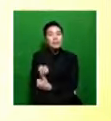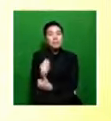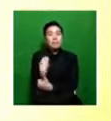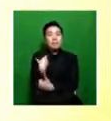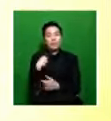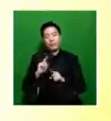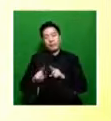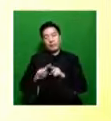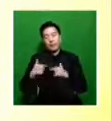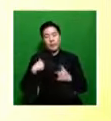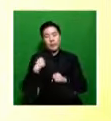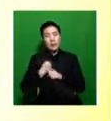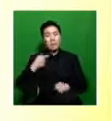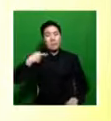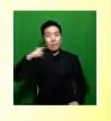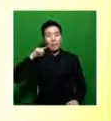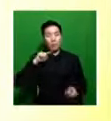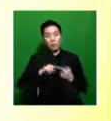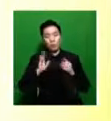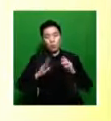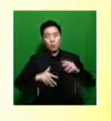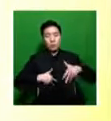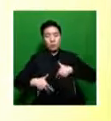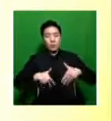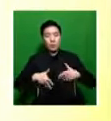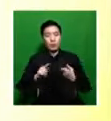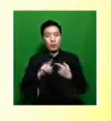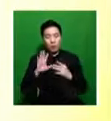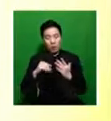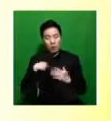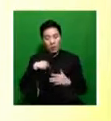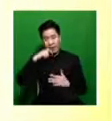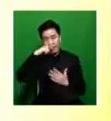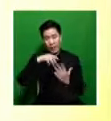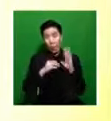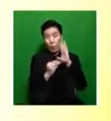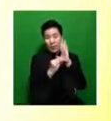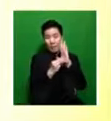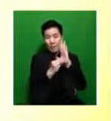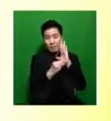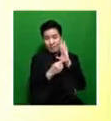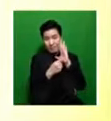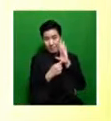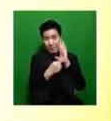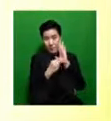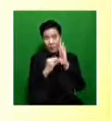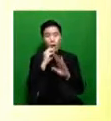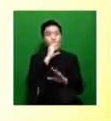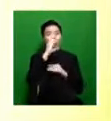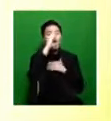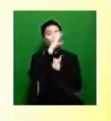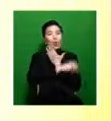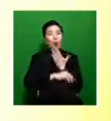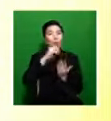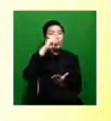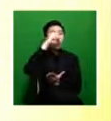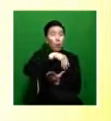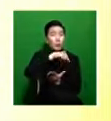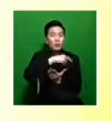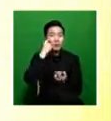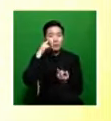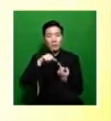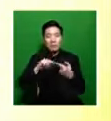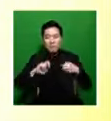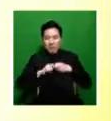หลักๆที่จะเป็นประโยชน์สำหรับพี่น้องประชาชนในฝั่งตะวันตกของกรุงเทพมหานครก็คือโครงการนี้จะแก้ไขปัญหาน้ำท่วม